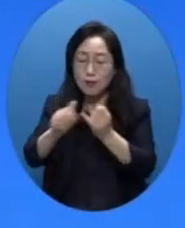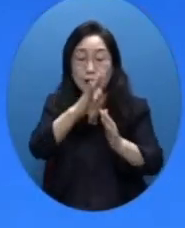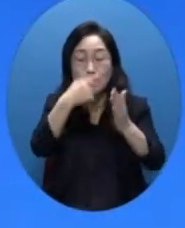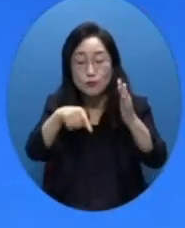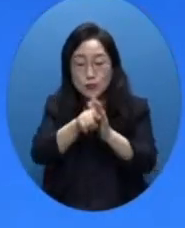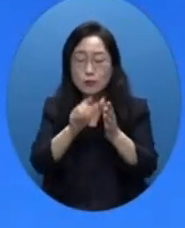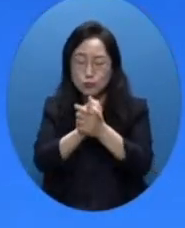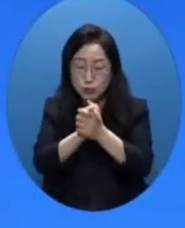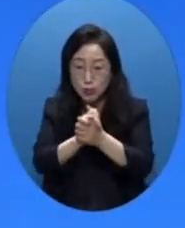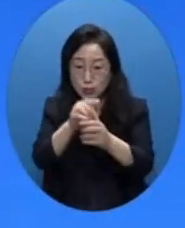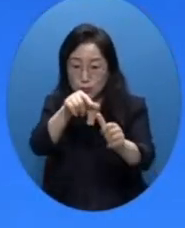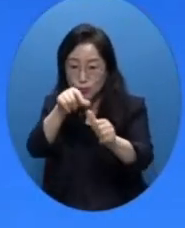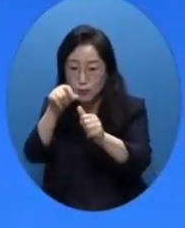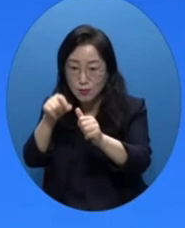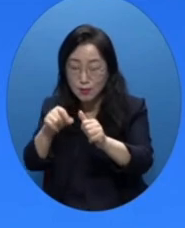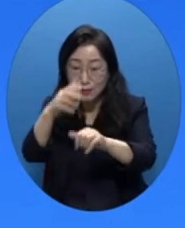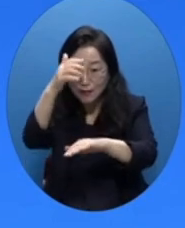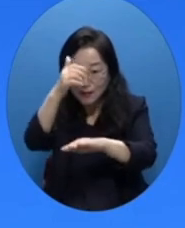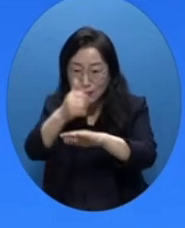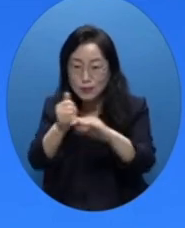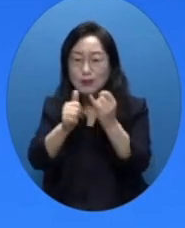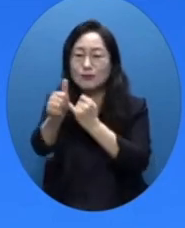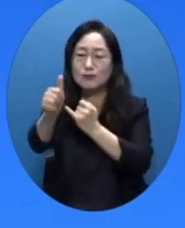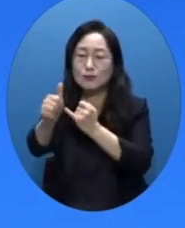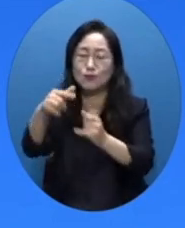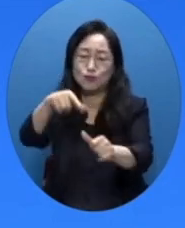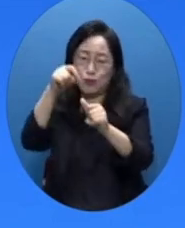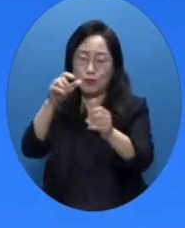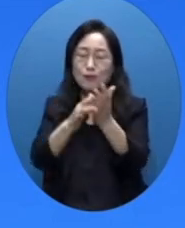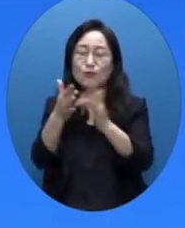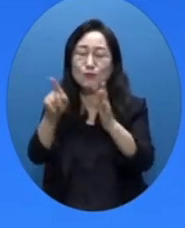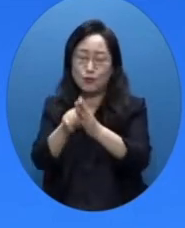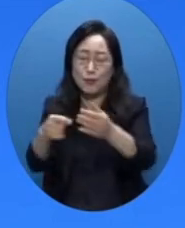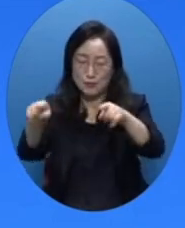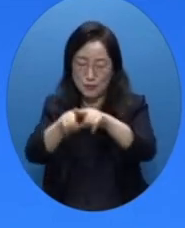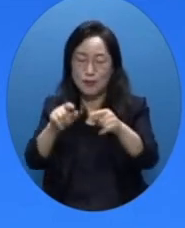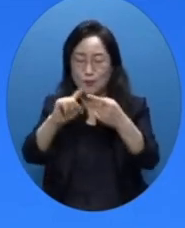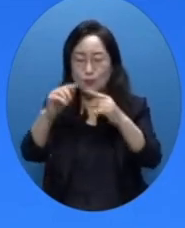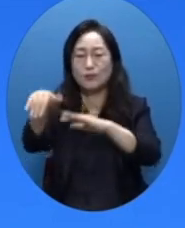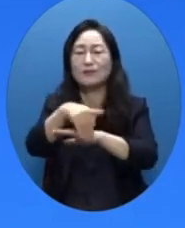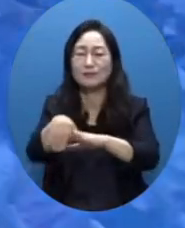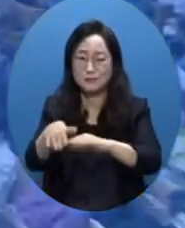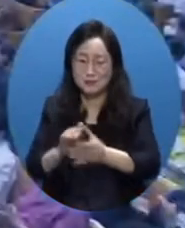기도했더니 남편이 예수 믿고 같이 교회를 다니기 시작했습니다. 할렐루야!